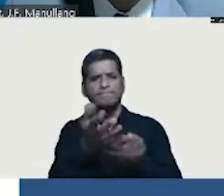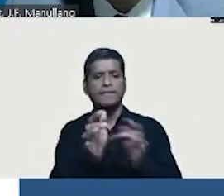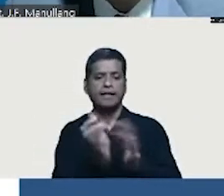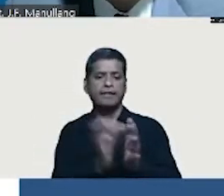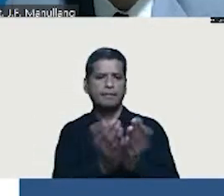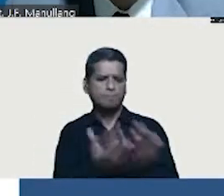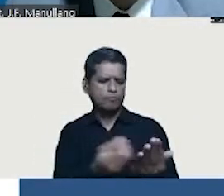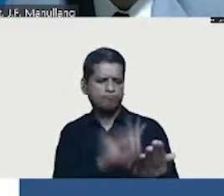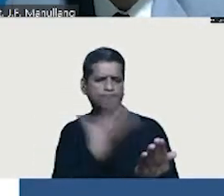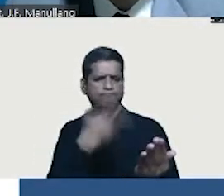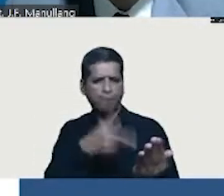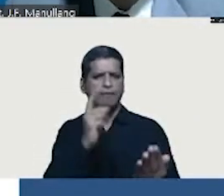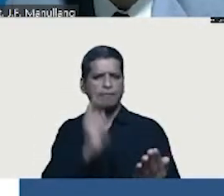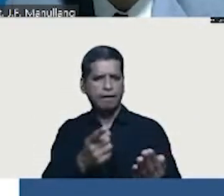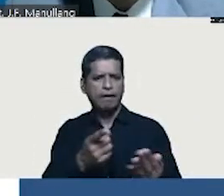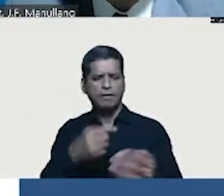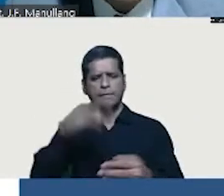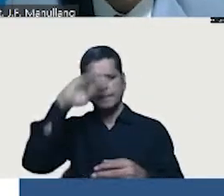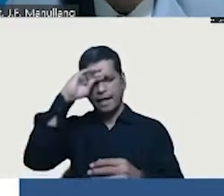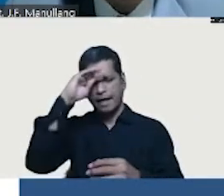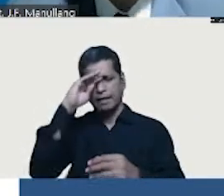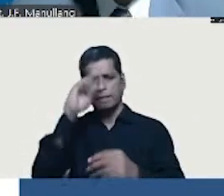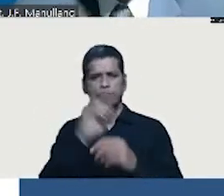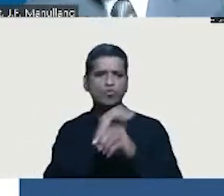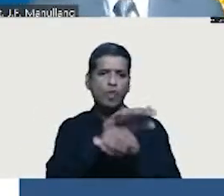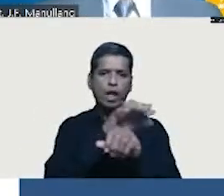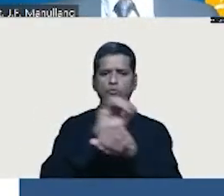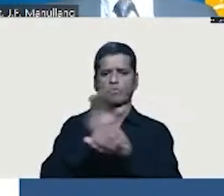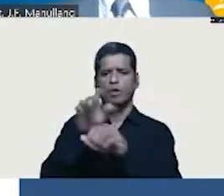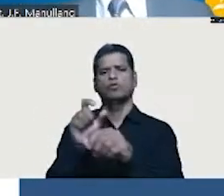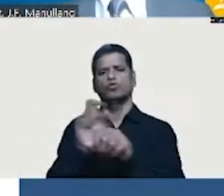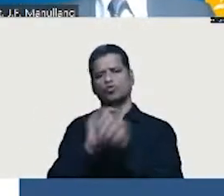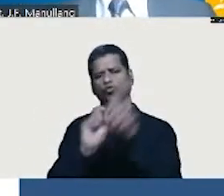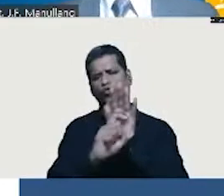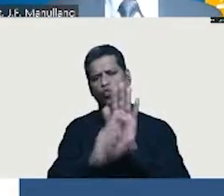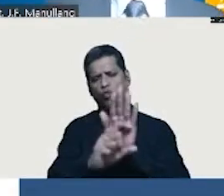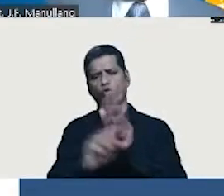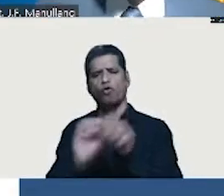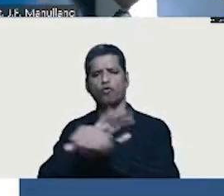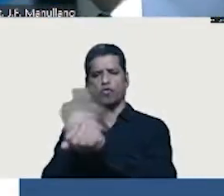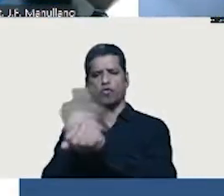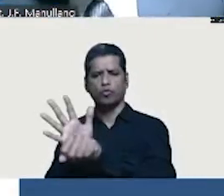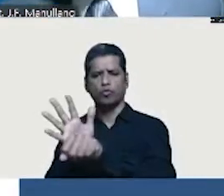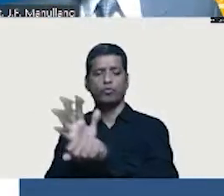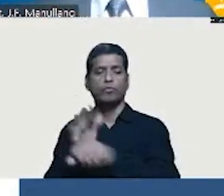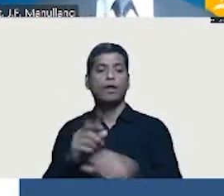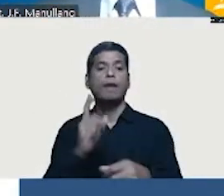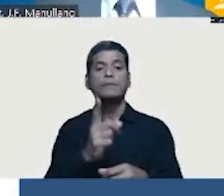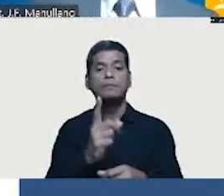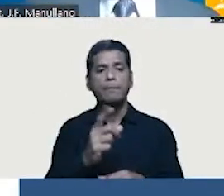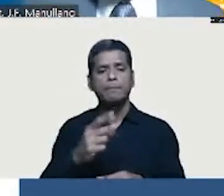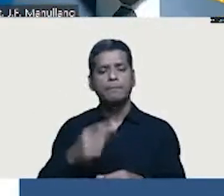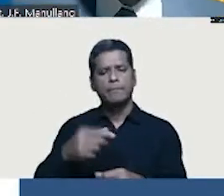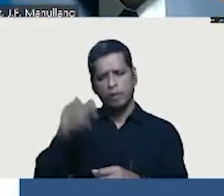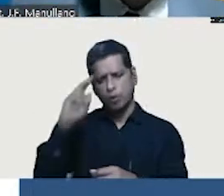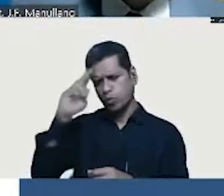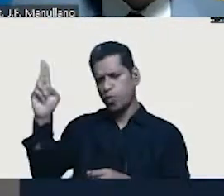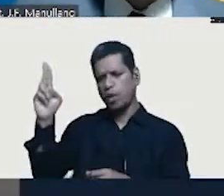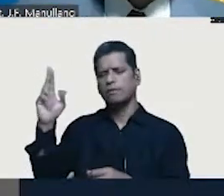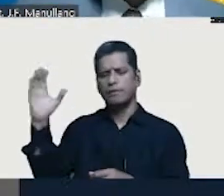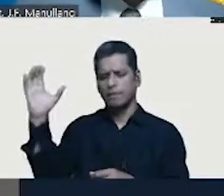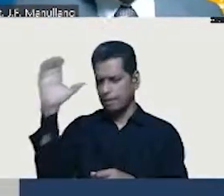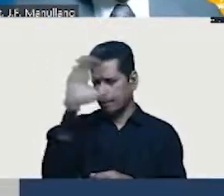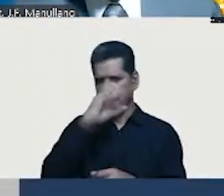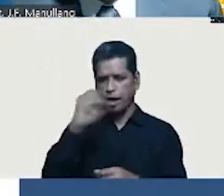yang kemudian hal-hal yang belum terlaksana Kenapa Karena Dia Maha Tahu dan maha kuasa dalam